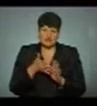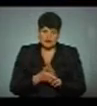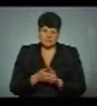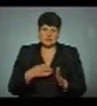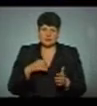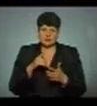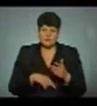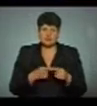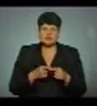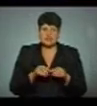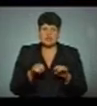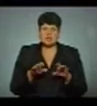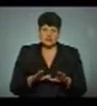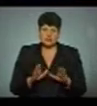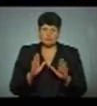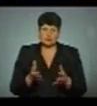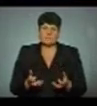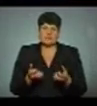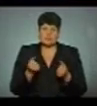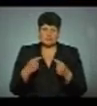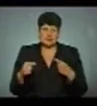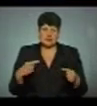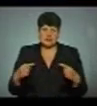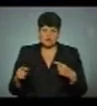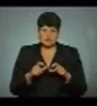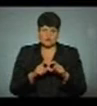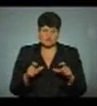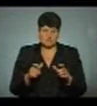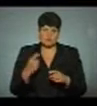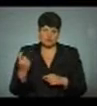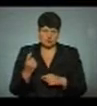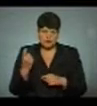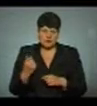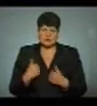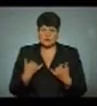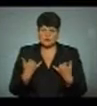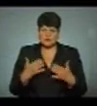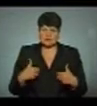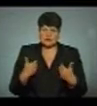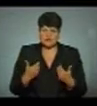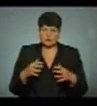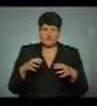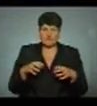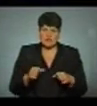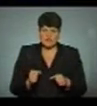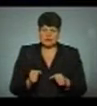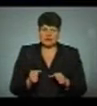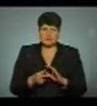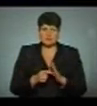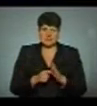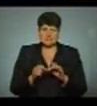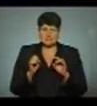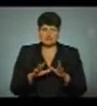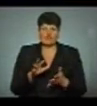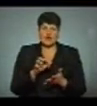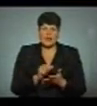що таке рішення буде підтримано і іншими суб'єктами господарювання, тому що ми сьогодні звертаємося до власників приміщень, які здають їх в